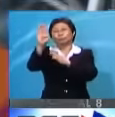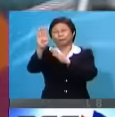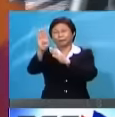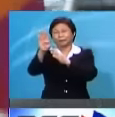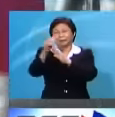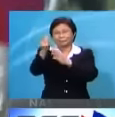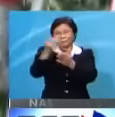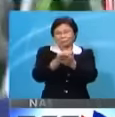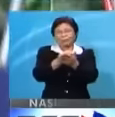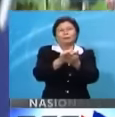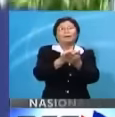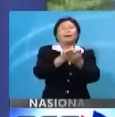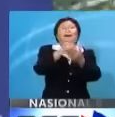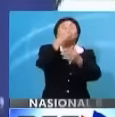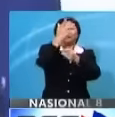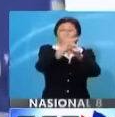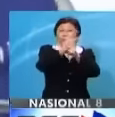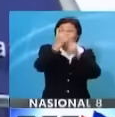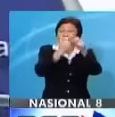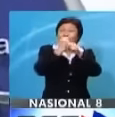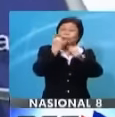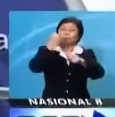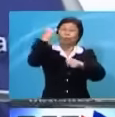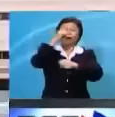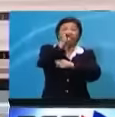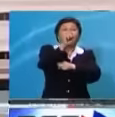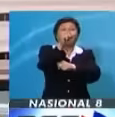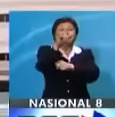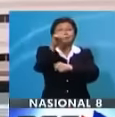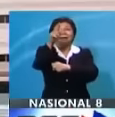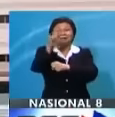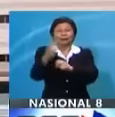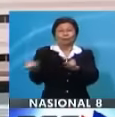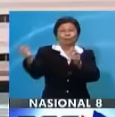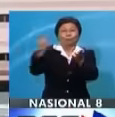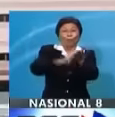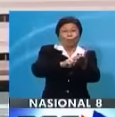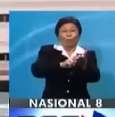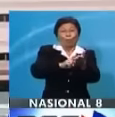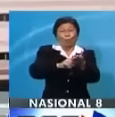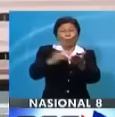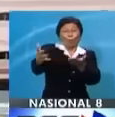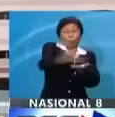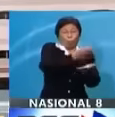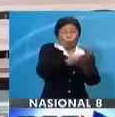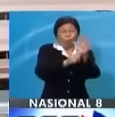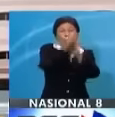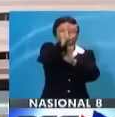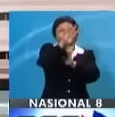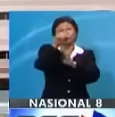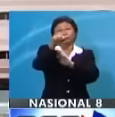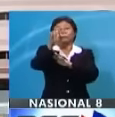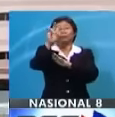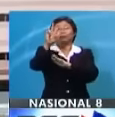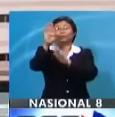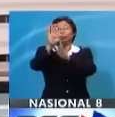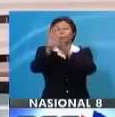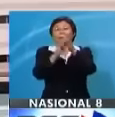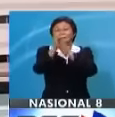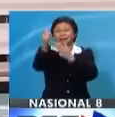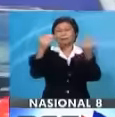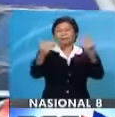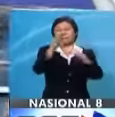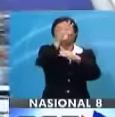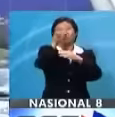RM1.01 bilion pada suku pertama tahun lepas. Axiata bagaimanapun mencatat hasil yang lebih tinggi sebanyak RM4.75 bilion berbanding